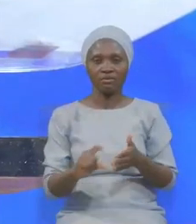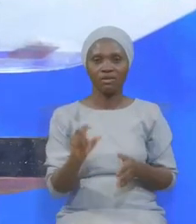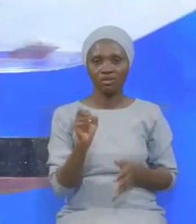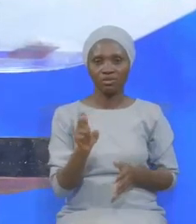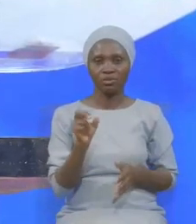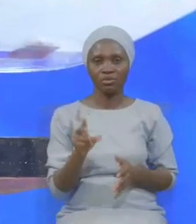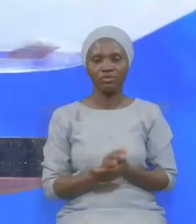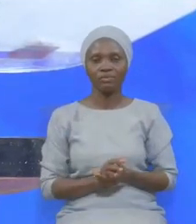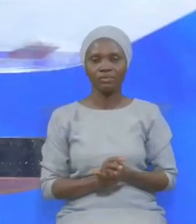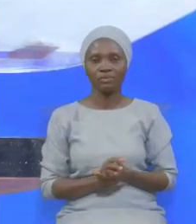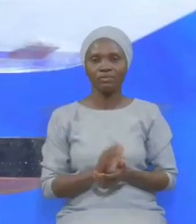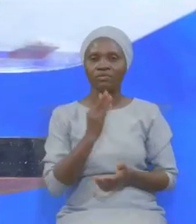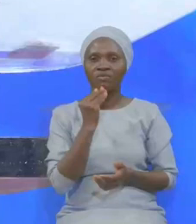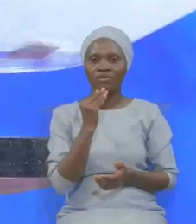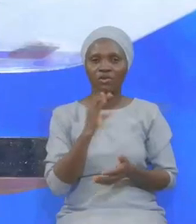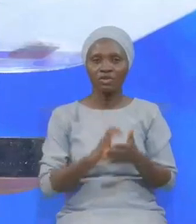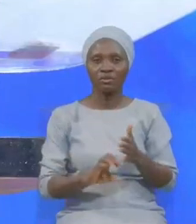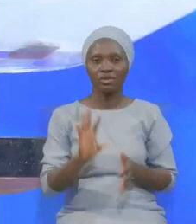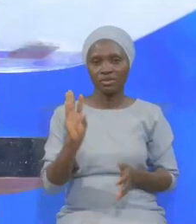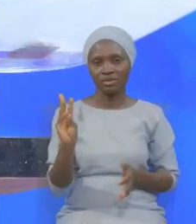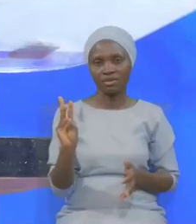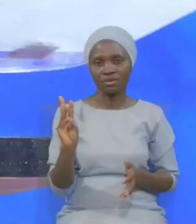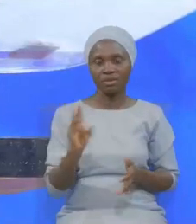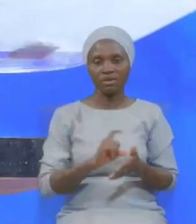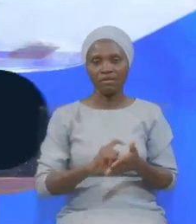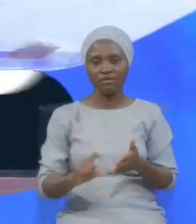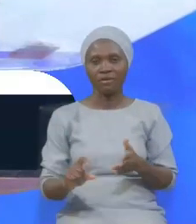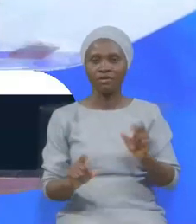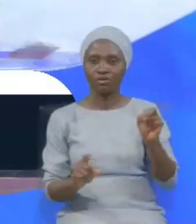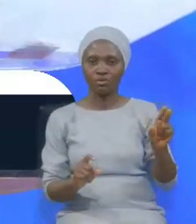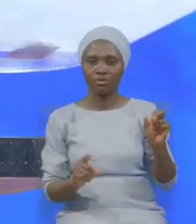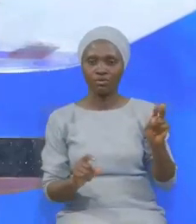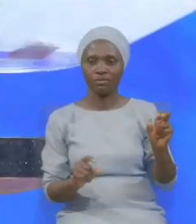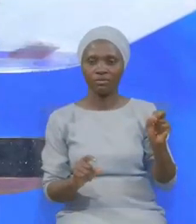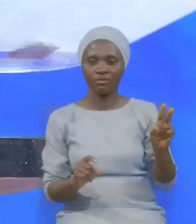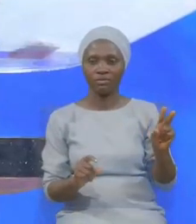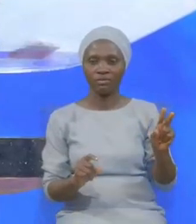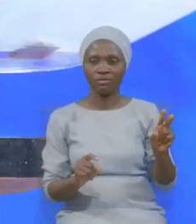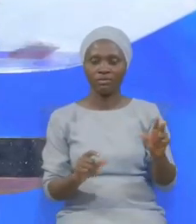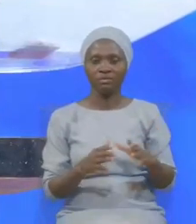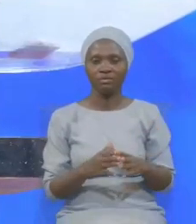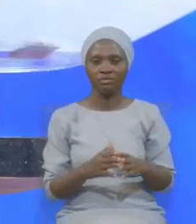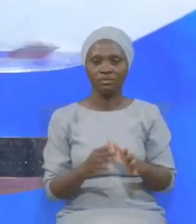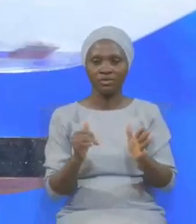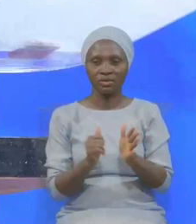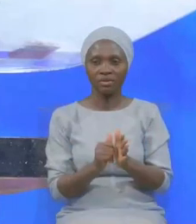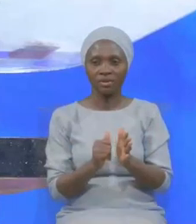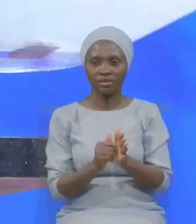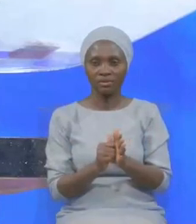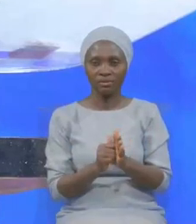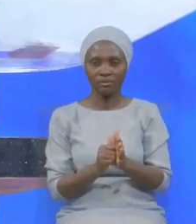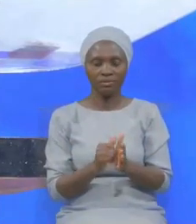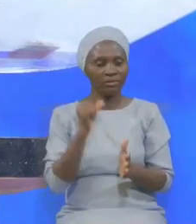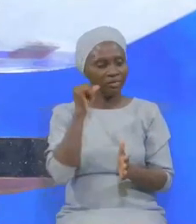verset 12. Hébreux 6, verset 12. En sorte que vous